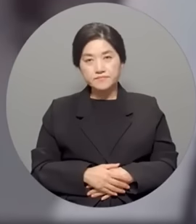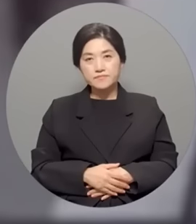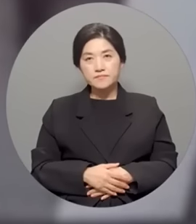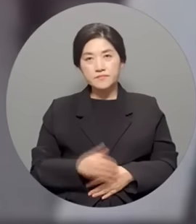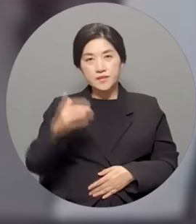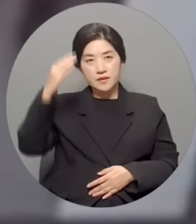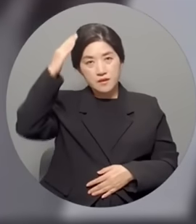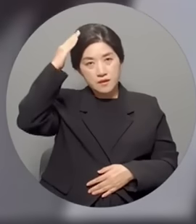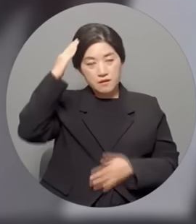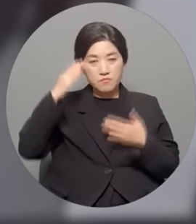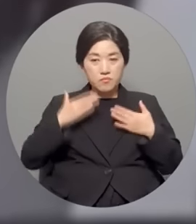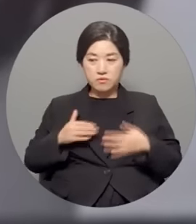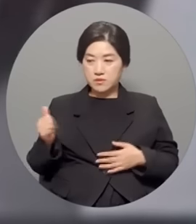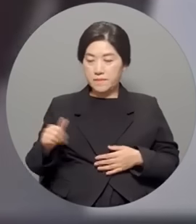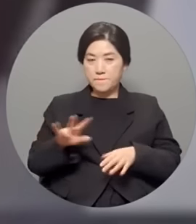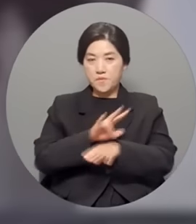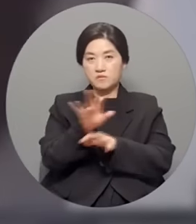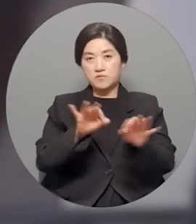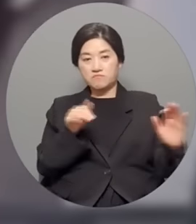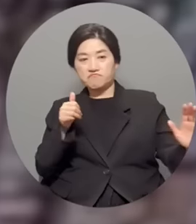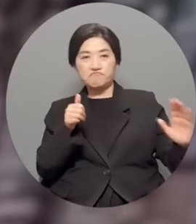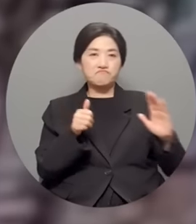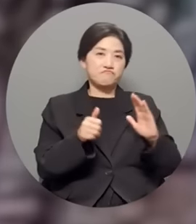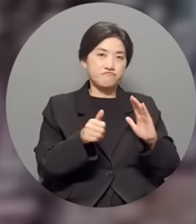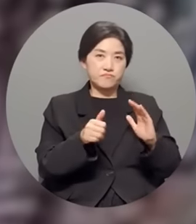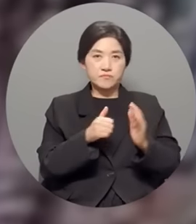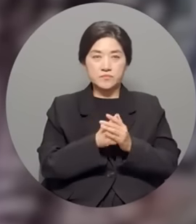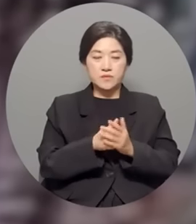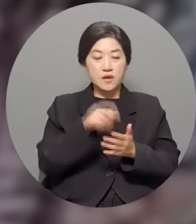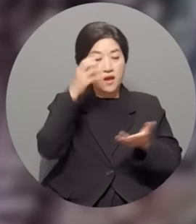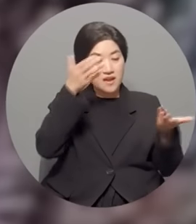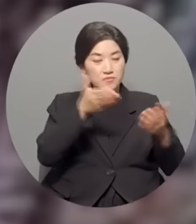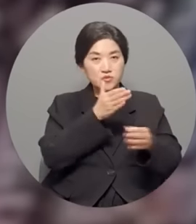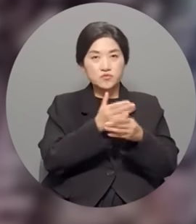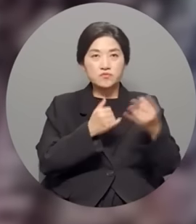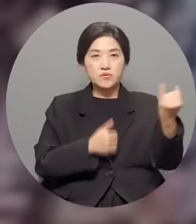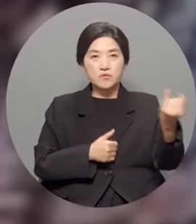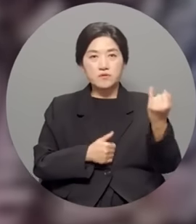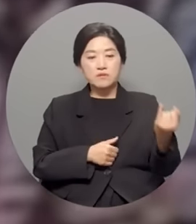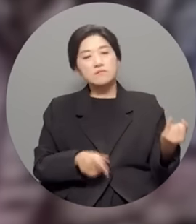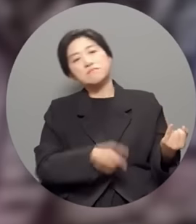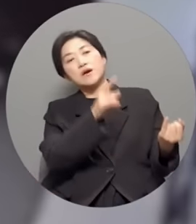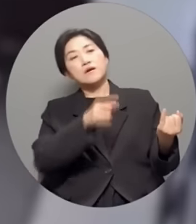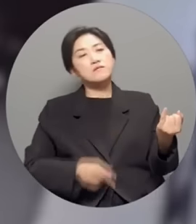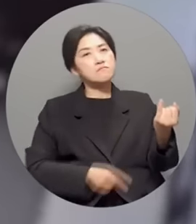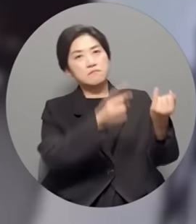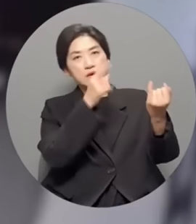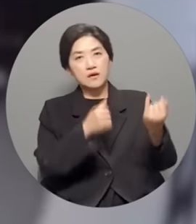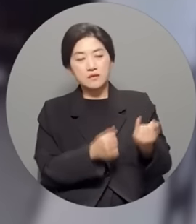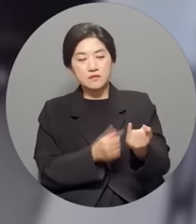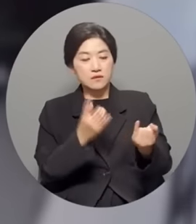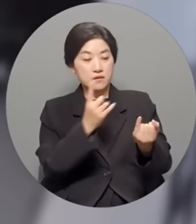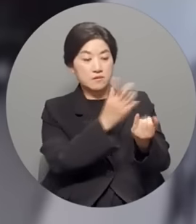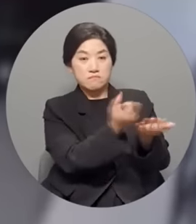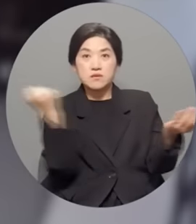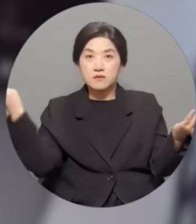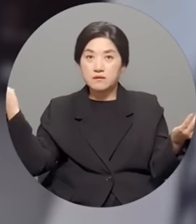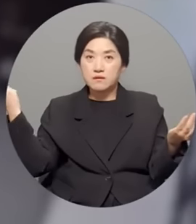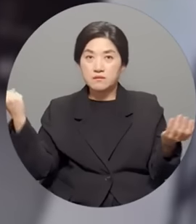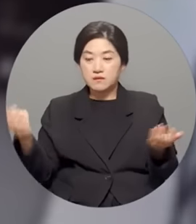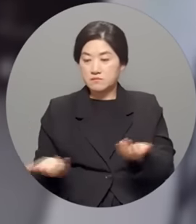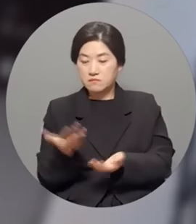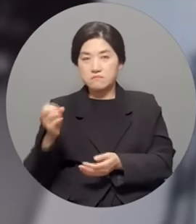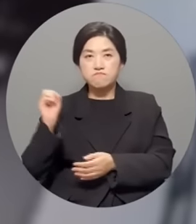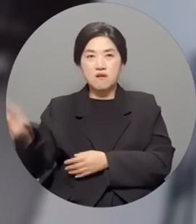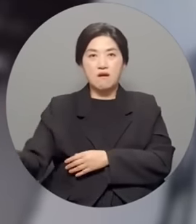검은색 옷을 입은 남성이 편의점에 들어섭니다. 아르바이트를 하고 있던 여성에게 시비를 걸더니 휴대전화를 빼앗아